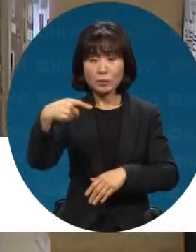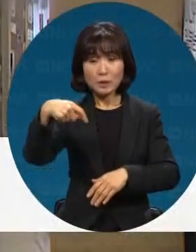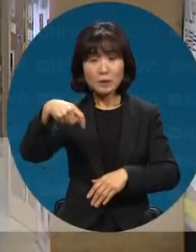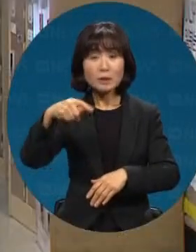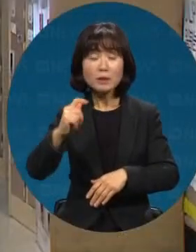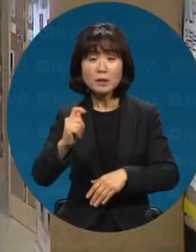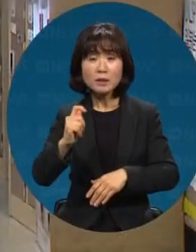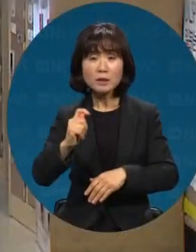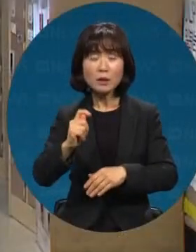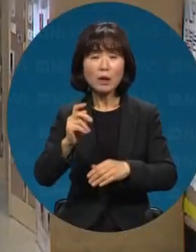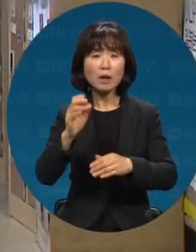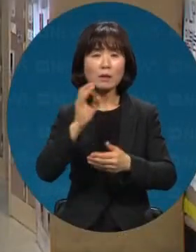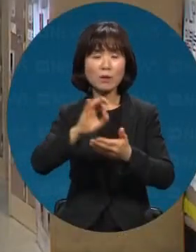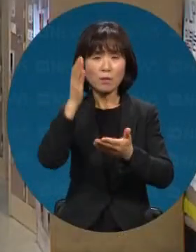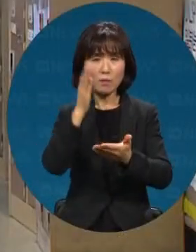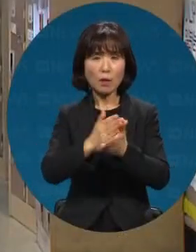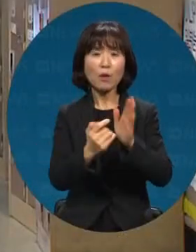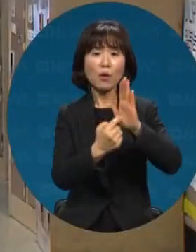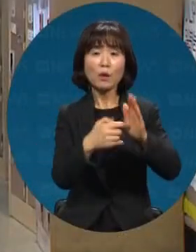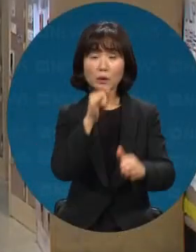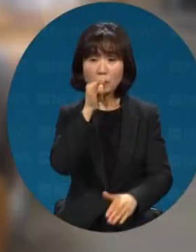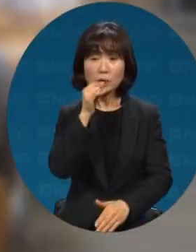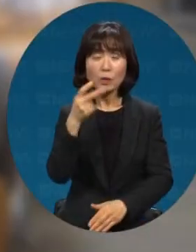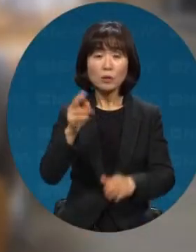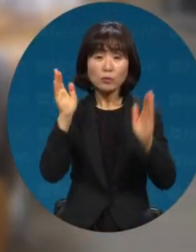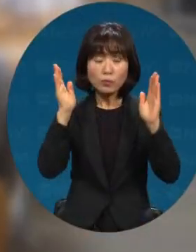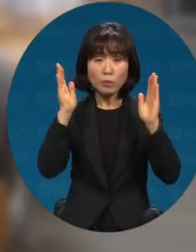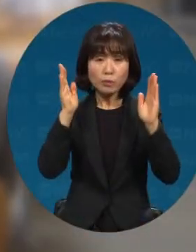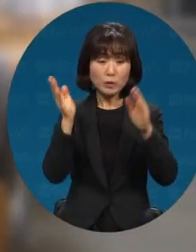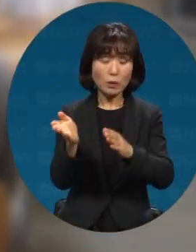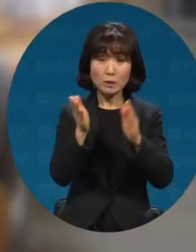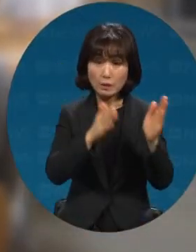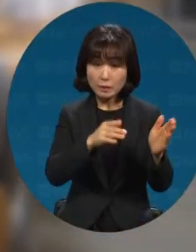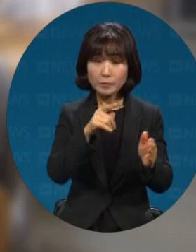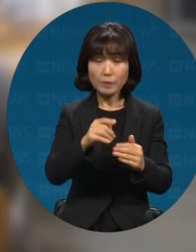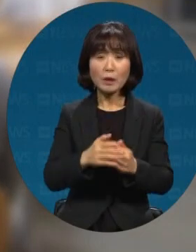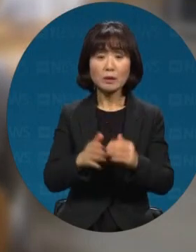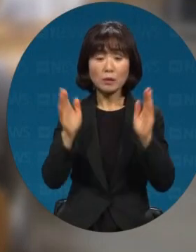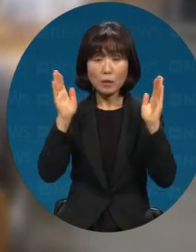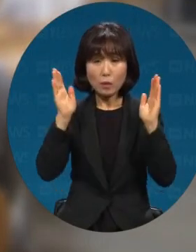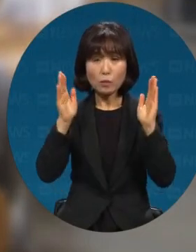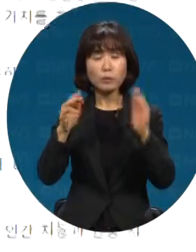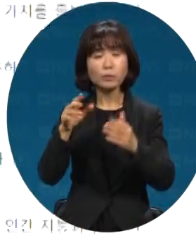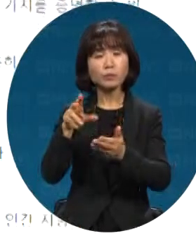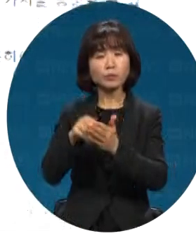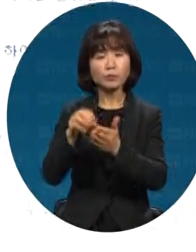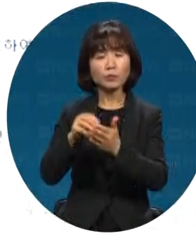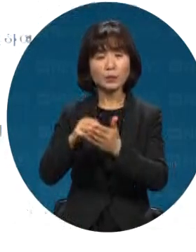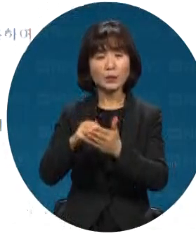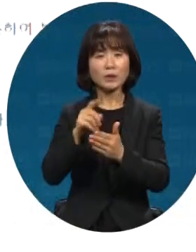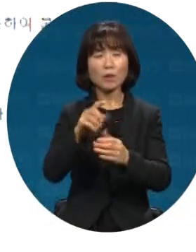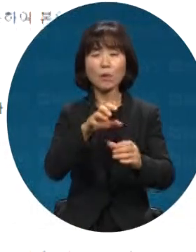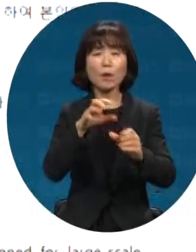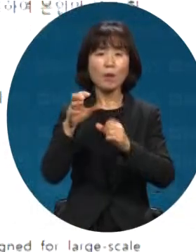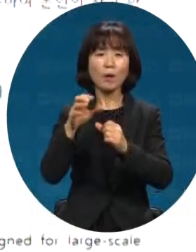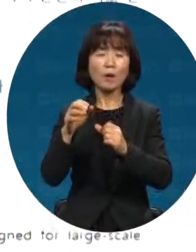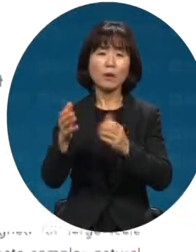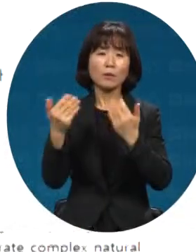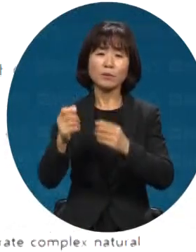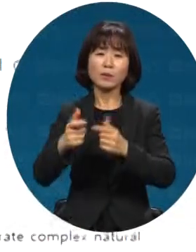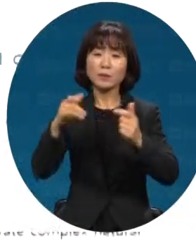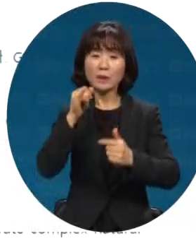정도입니다 반대로 수업이나 과제의 채 gpt를 활용하는 사례는 늘고 있습니다 서울사이버대 정승익 교수는